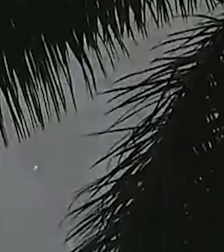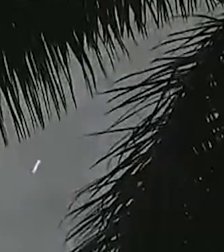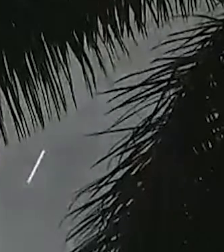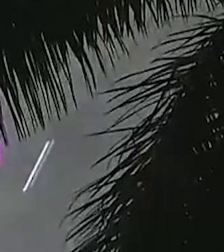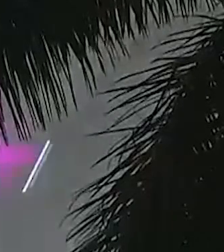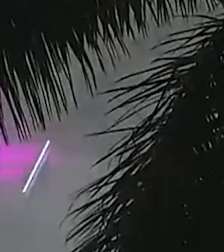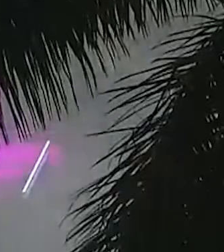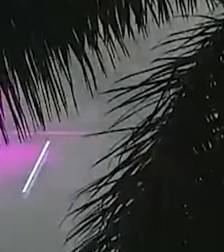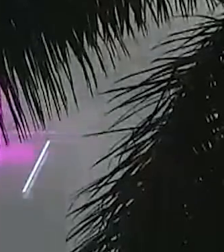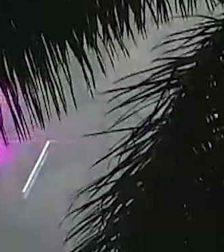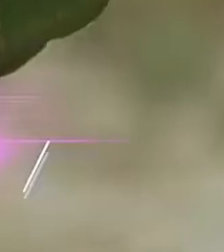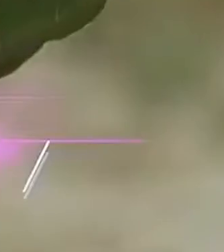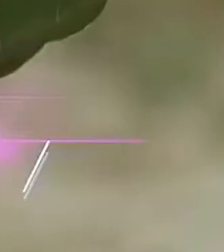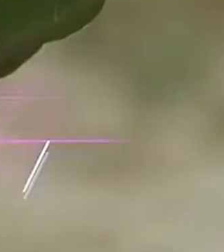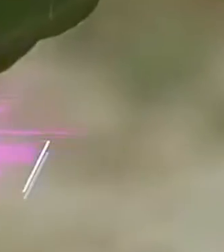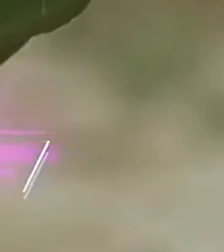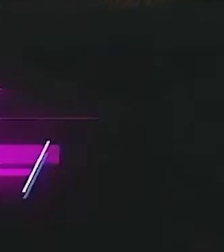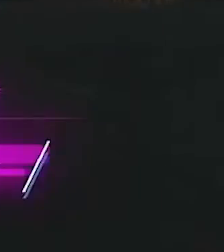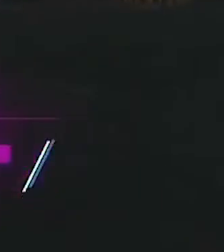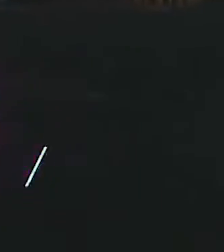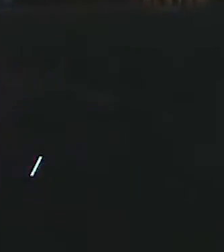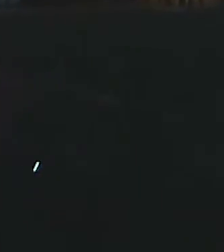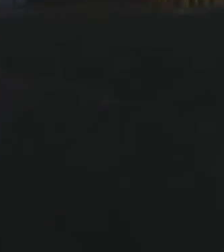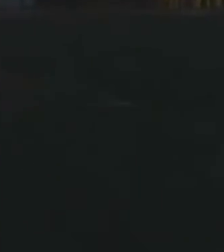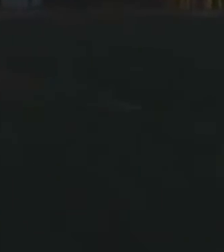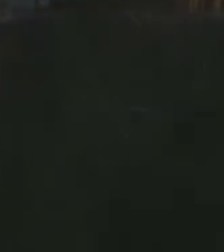केही नयाँ, केही फरक,